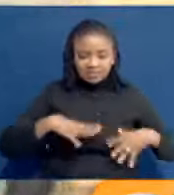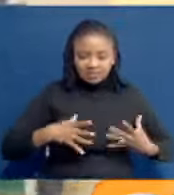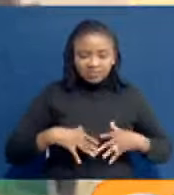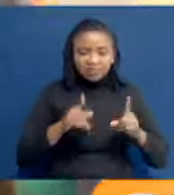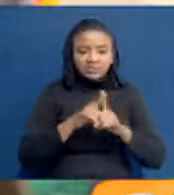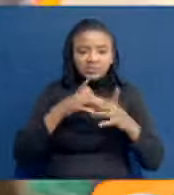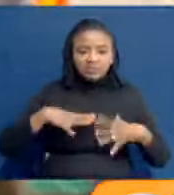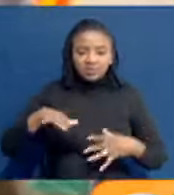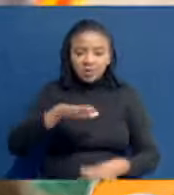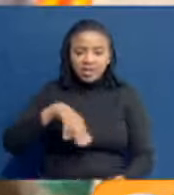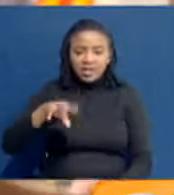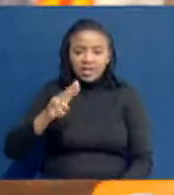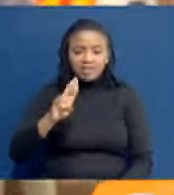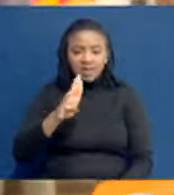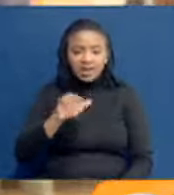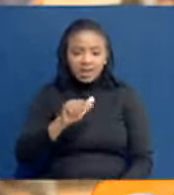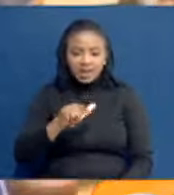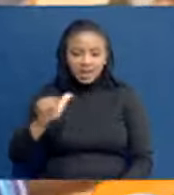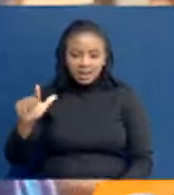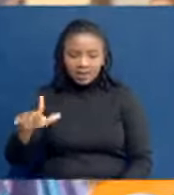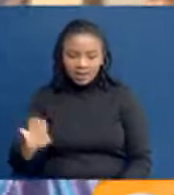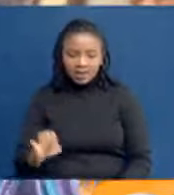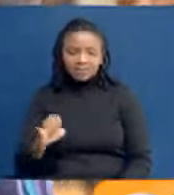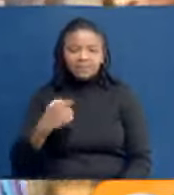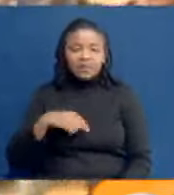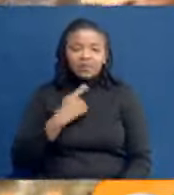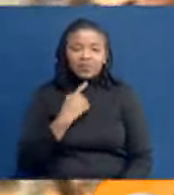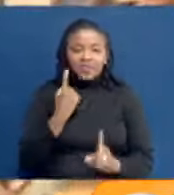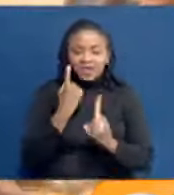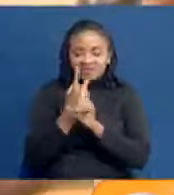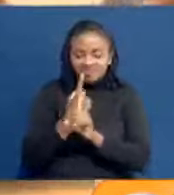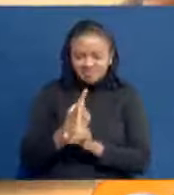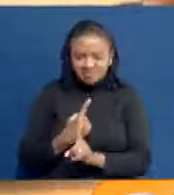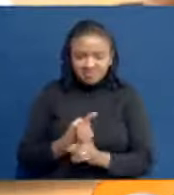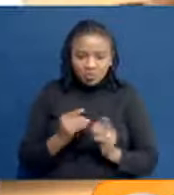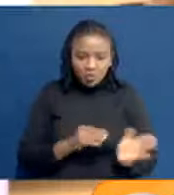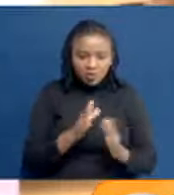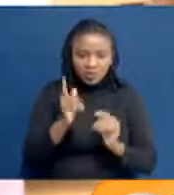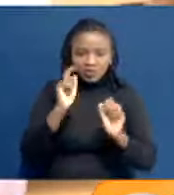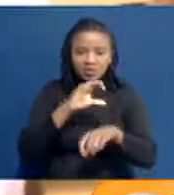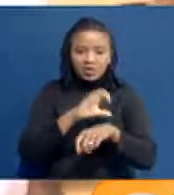tuko na namna mingi ambapo unaweza fikisha pesa kwa account.